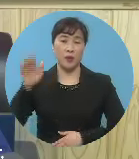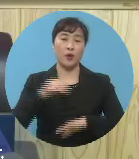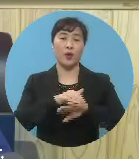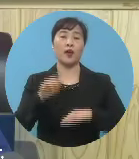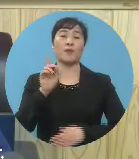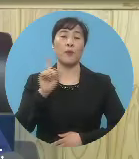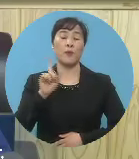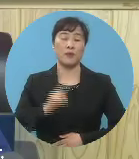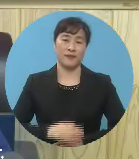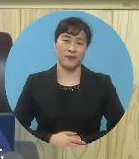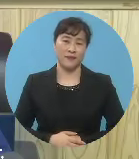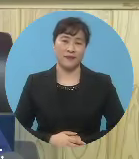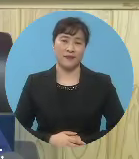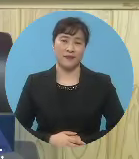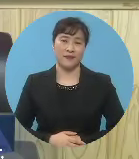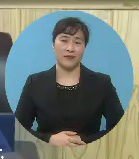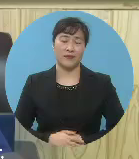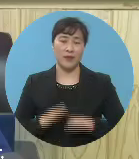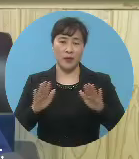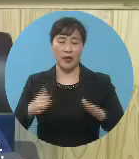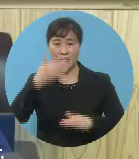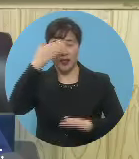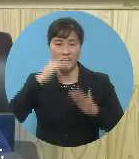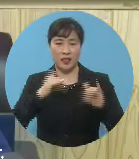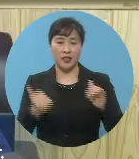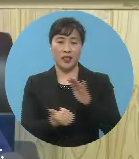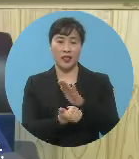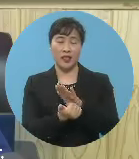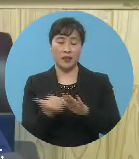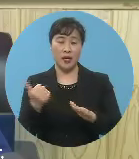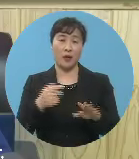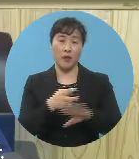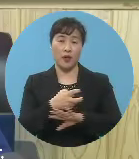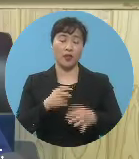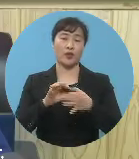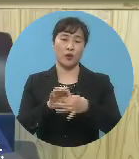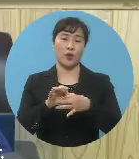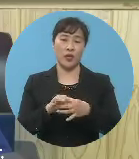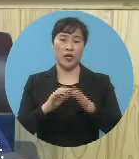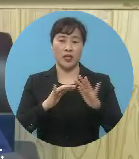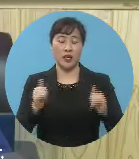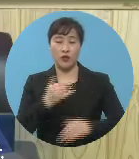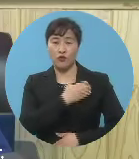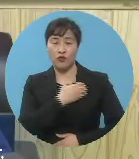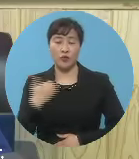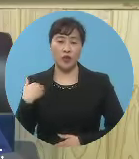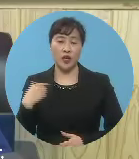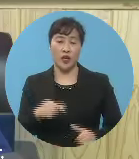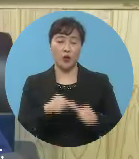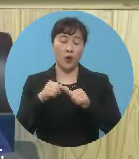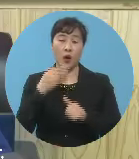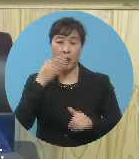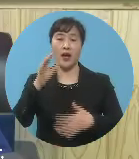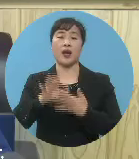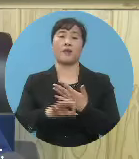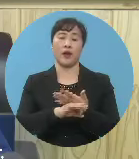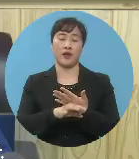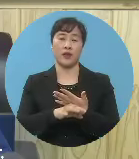계획은 이번 청년 일자리 희망 버스를 통해서 인력이 충분히 충원이